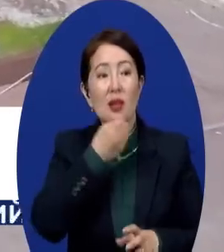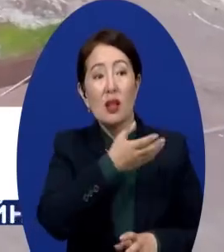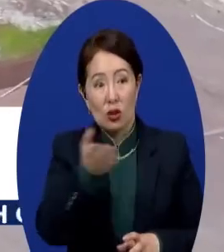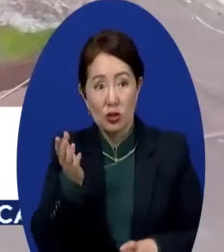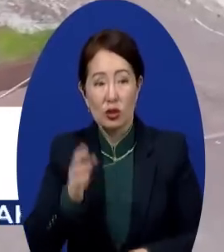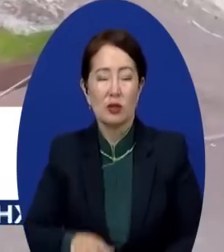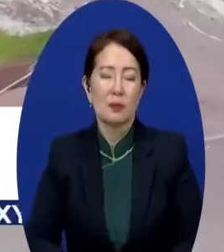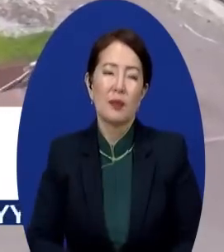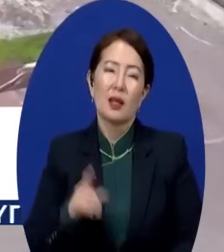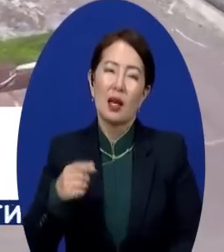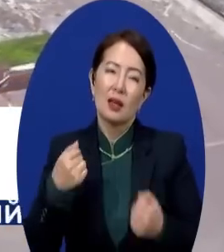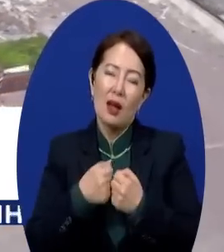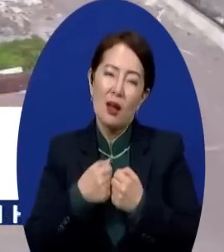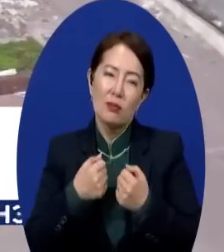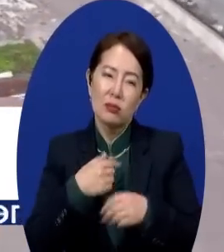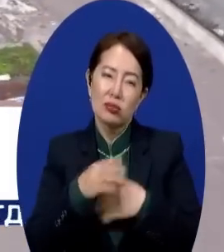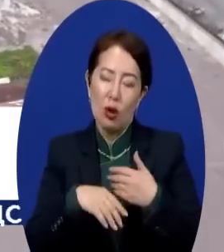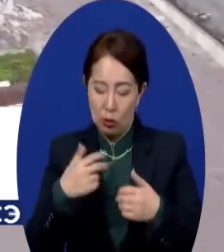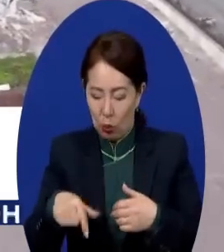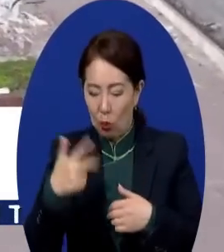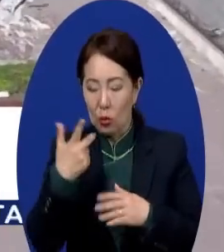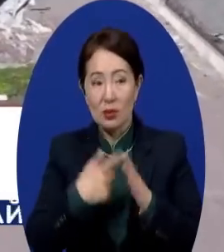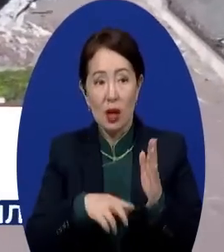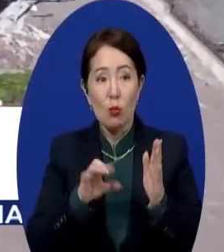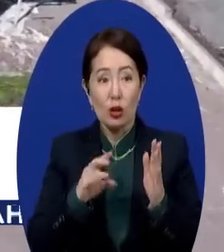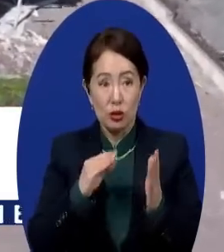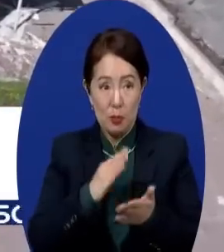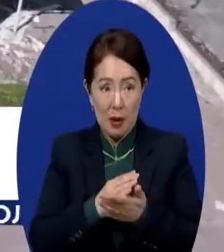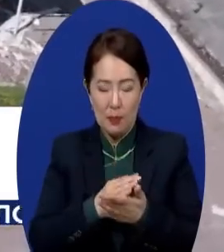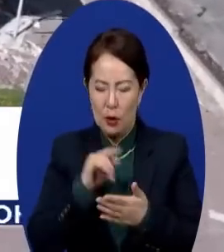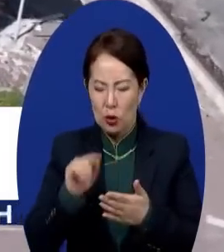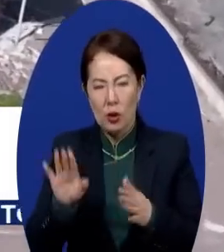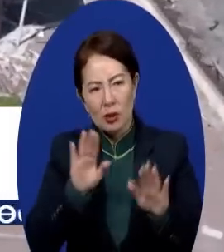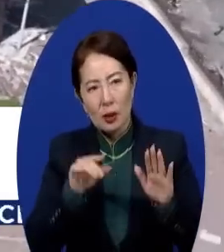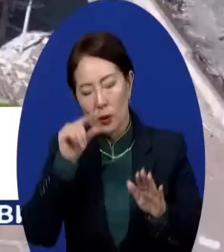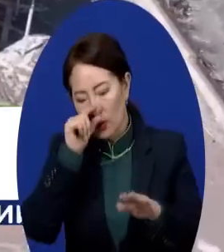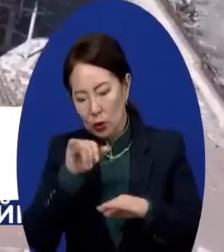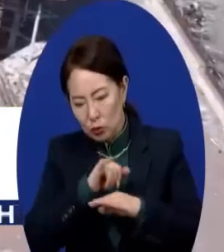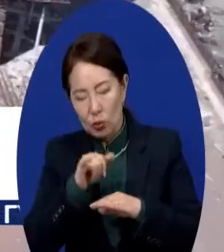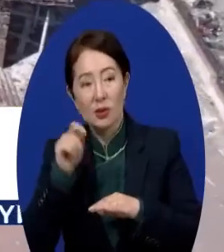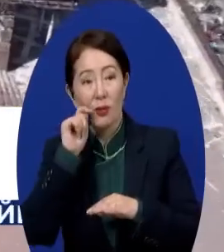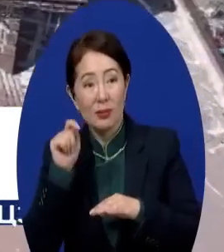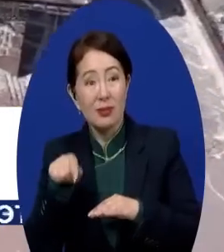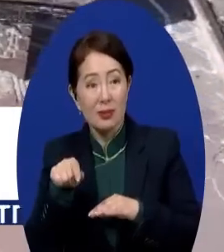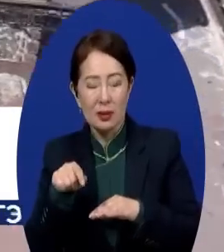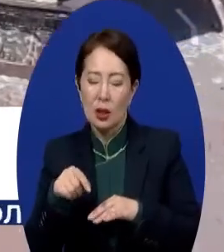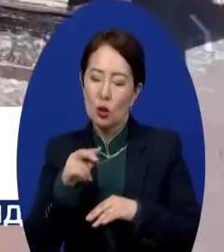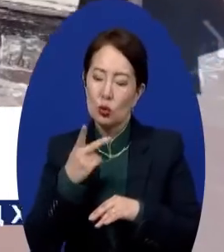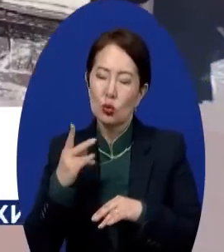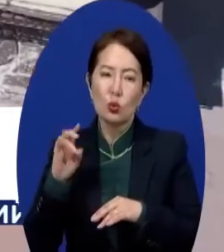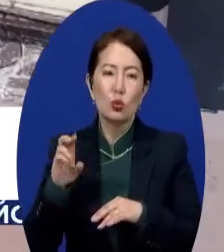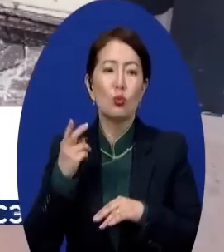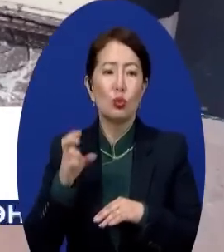хүргэсээр байна. За дай эхэлснээс хойш 3 сар өнгөрч байна. Өнөөдрийн байдлаар Орсын холбооны улс Украиний зүүн бүсийн 2 мужид бүрэн